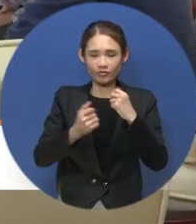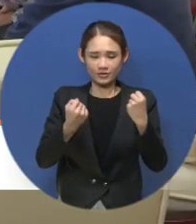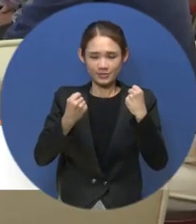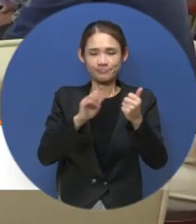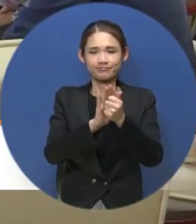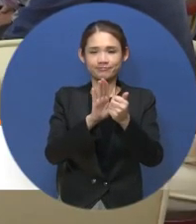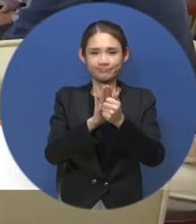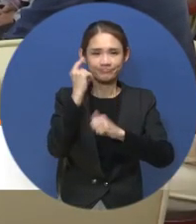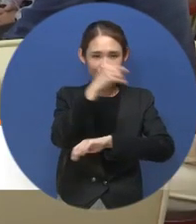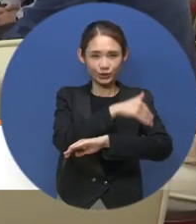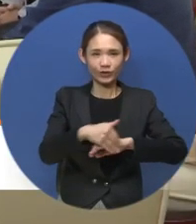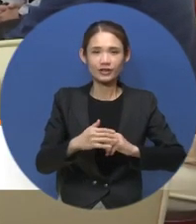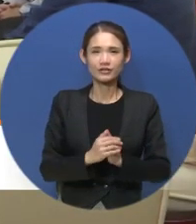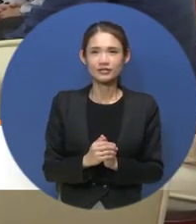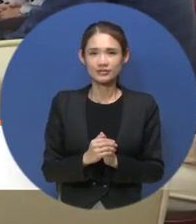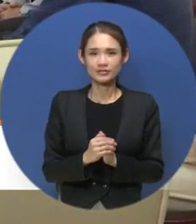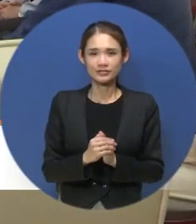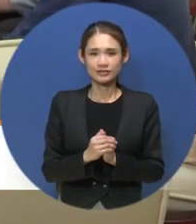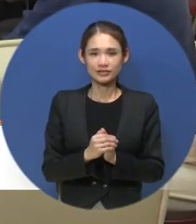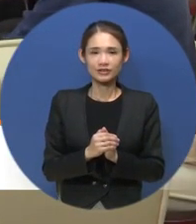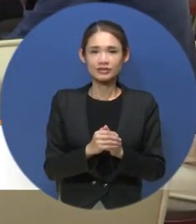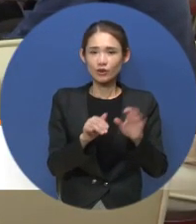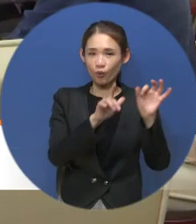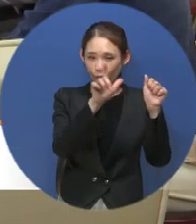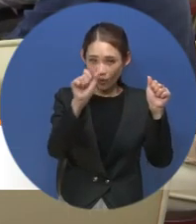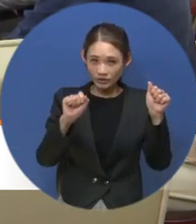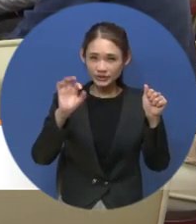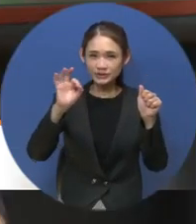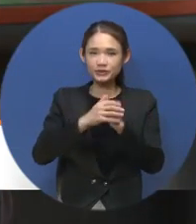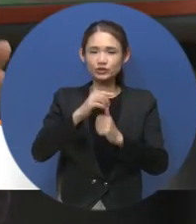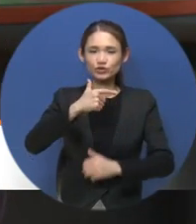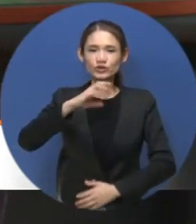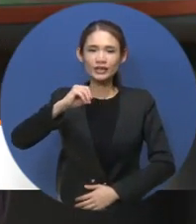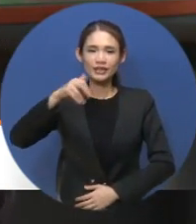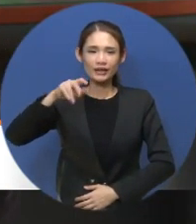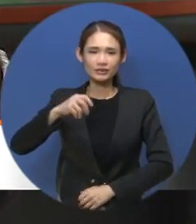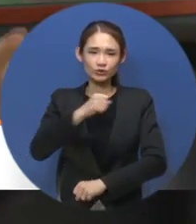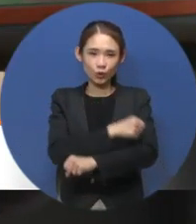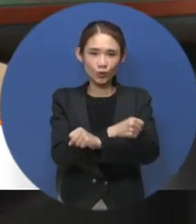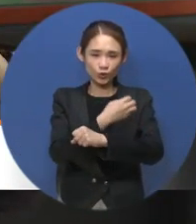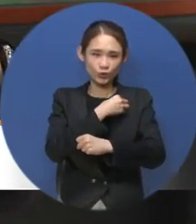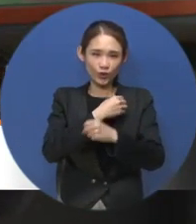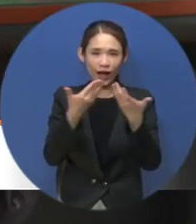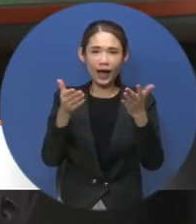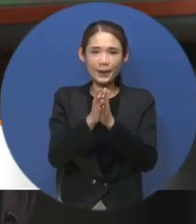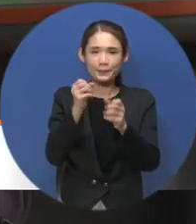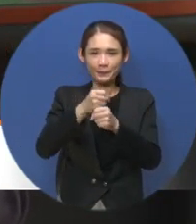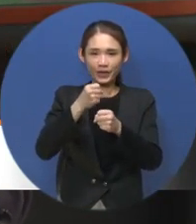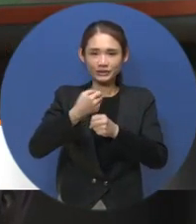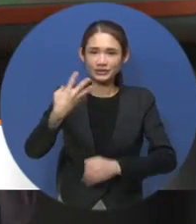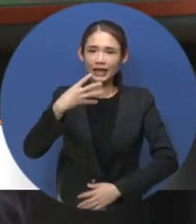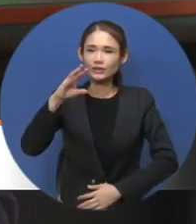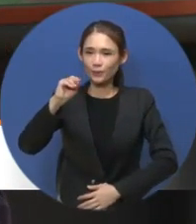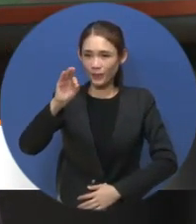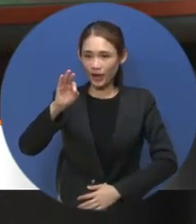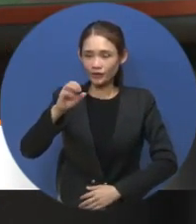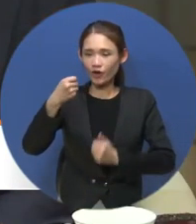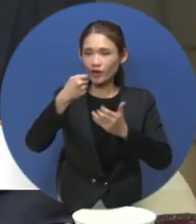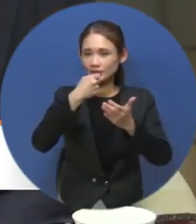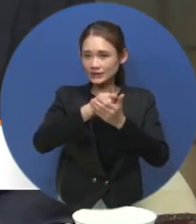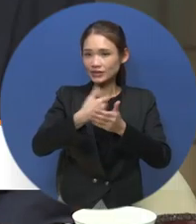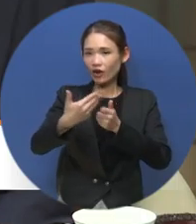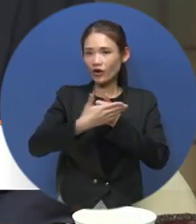전국 최초로 시행한 취업준비생을 위한 중식지원 프로그램 따뜻한 밥상이 올해도 GS칼텍스와 함께 추진하기로